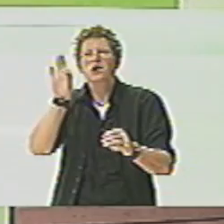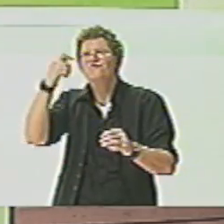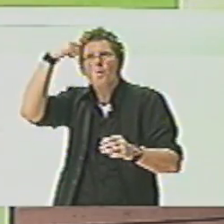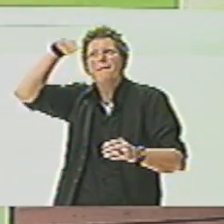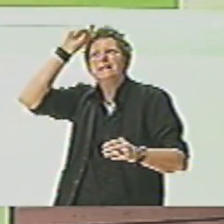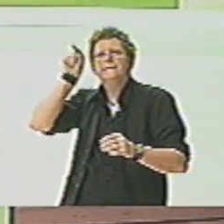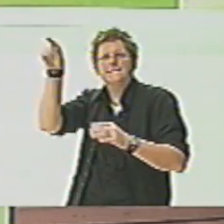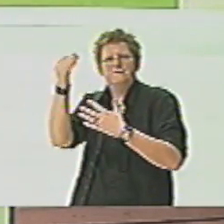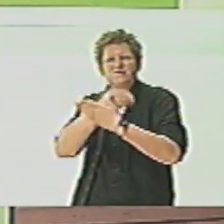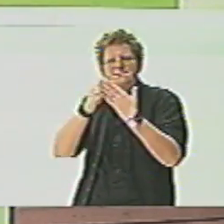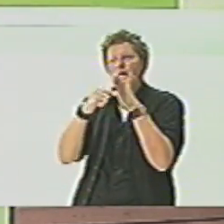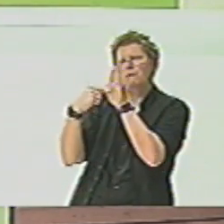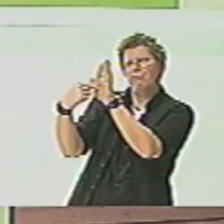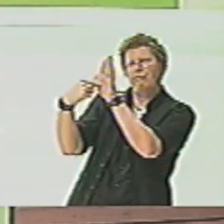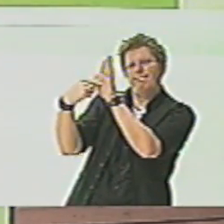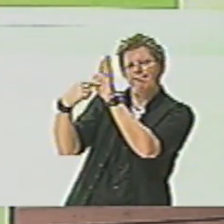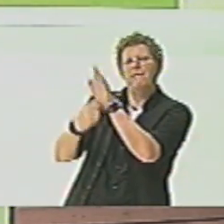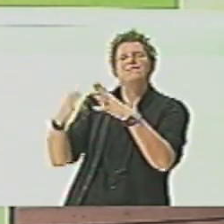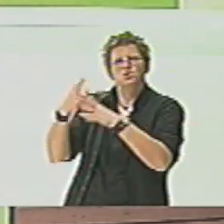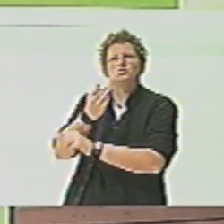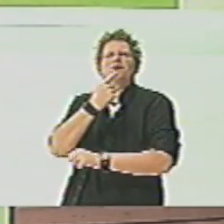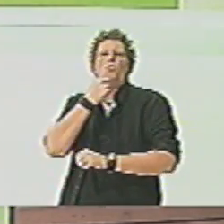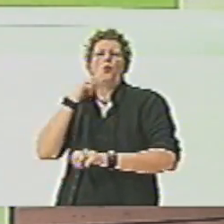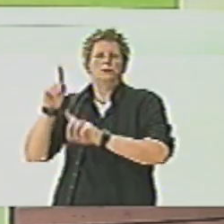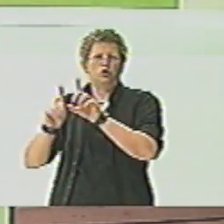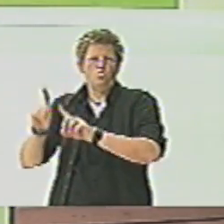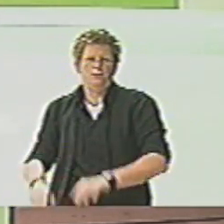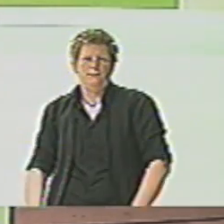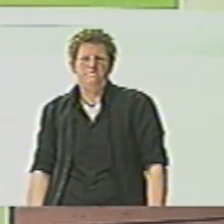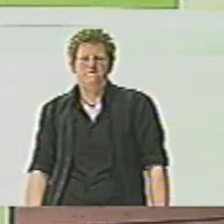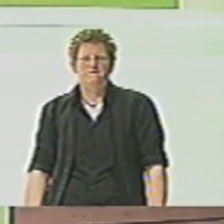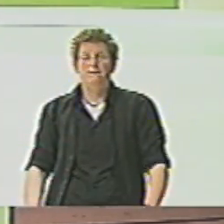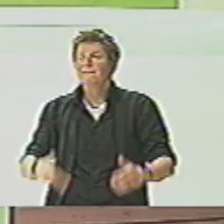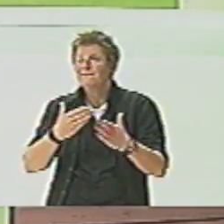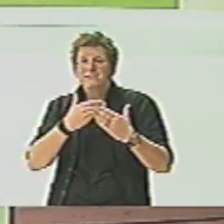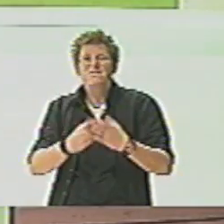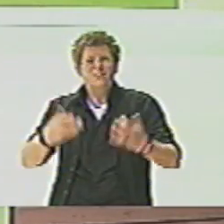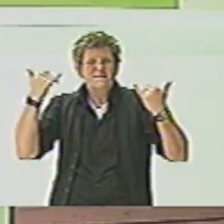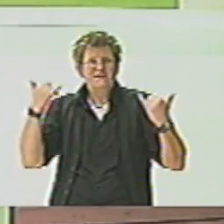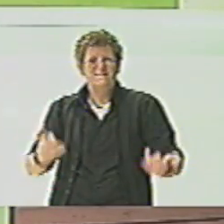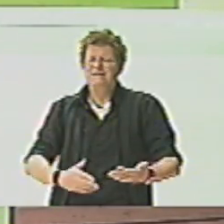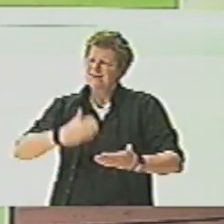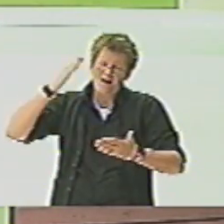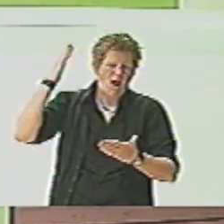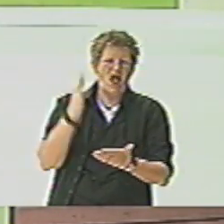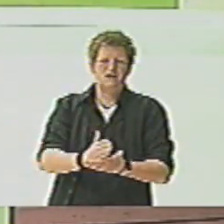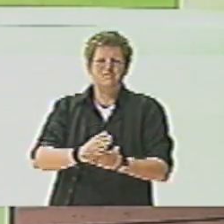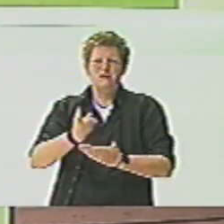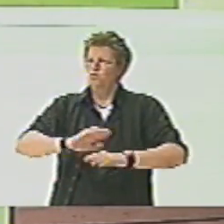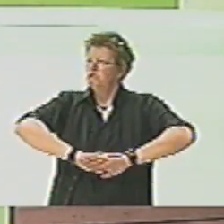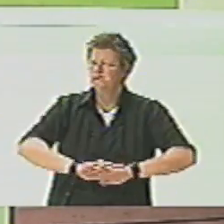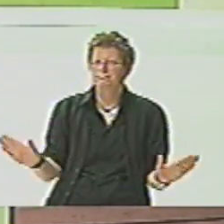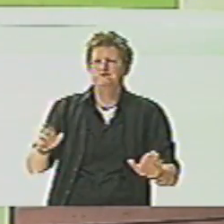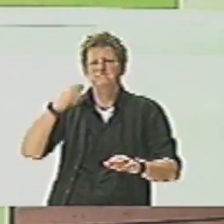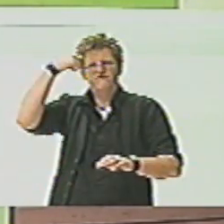auf Bundesebene ebnen kann. Liebe Freundinnen und Freunde, es ist höchste Zeit für die Beendigung des regierenden Elends in Berlin.